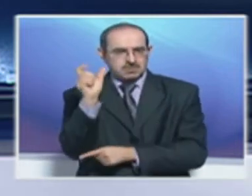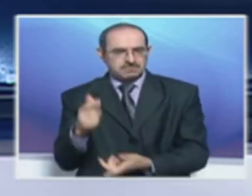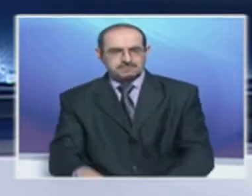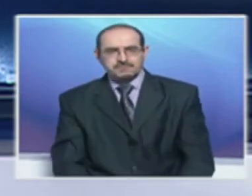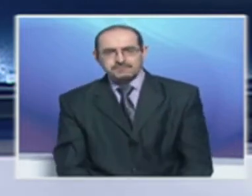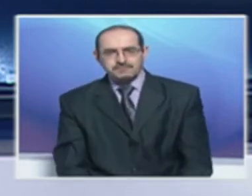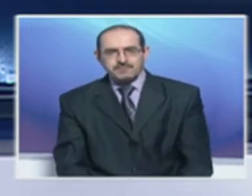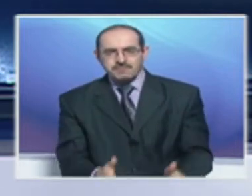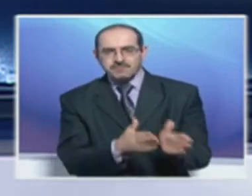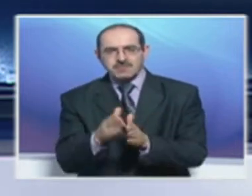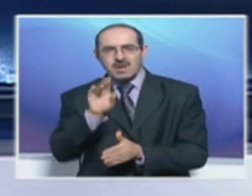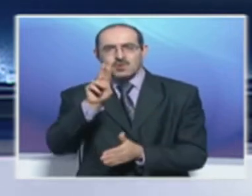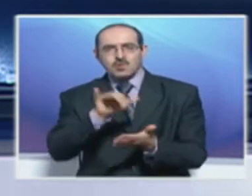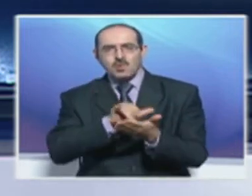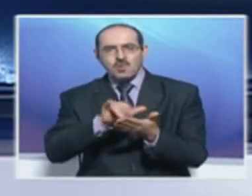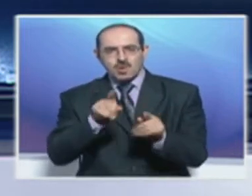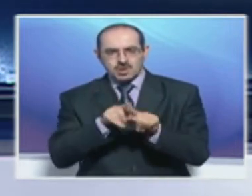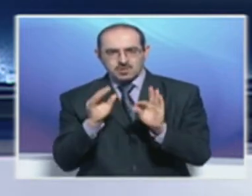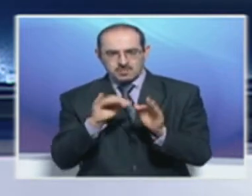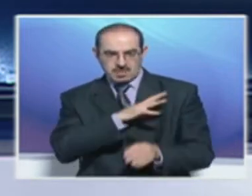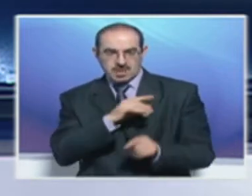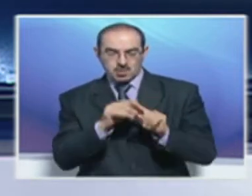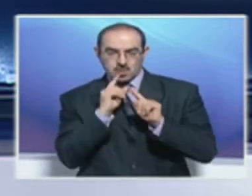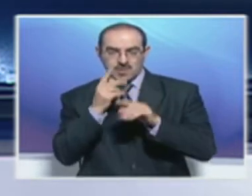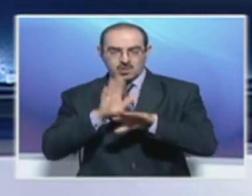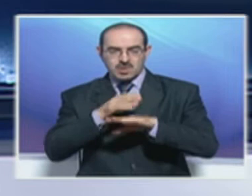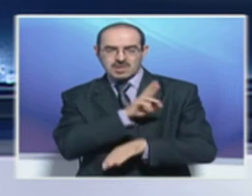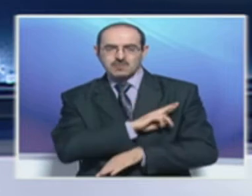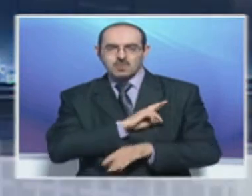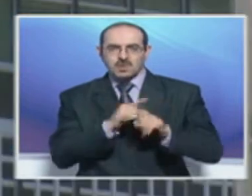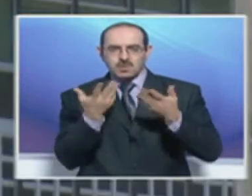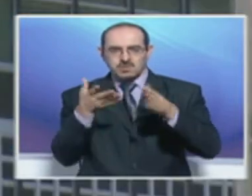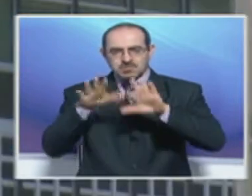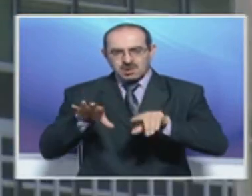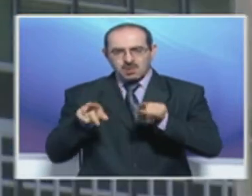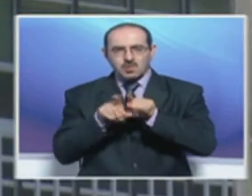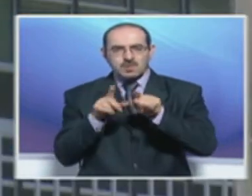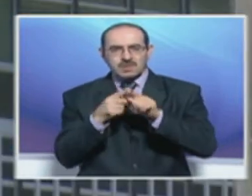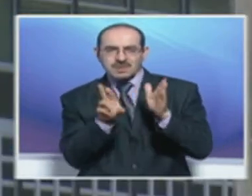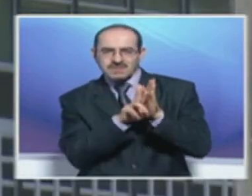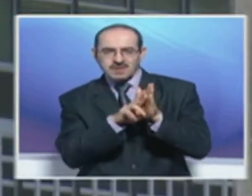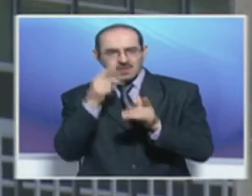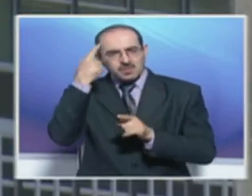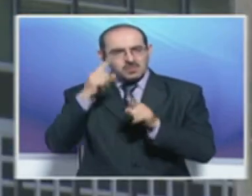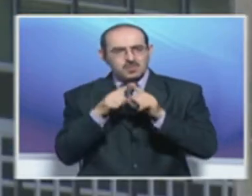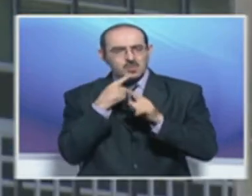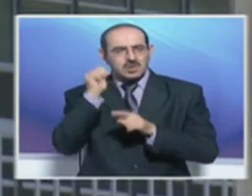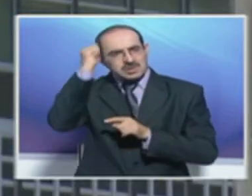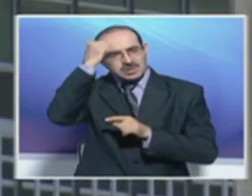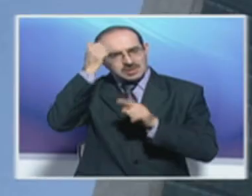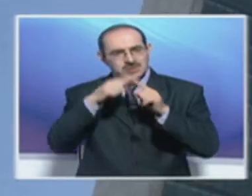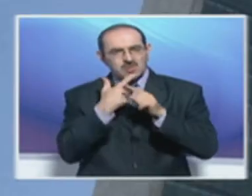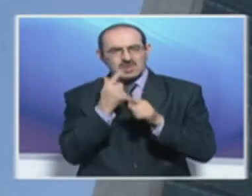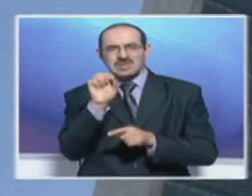في نيويورك، من المرتقب أن يعقد مجلس الأمن الدولي اليوم جلسة يخصصها لدراسة تردي